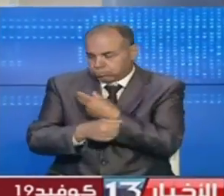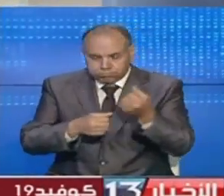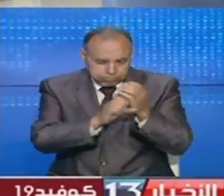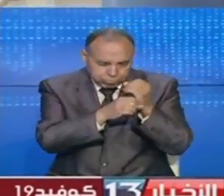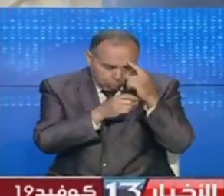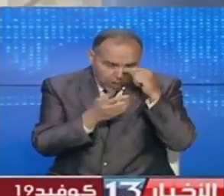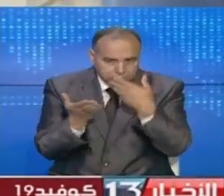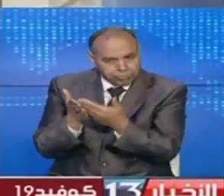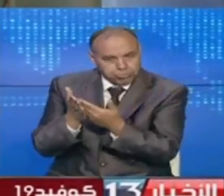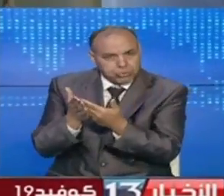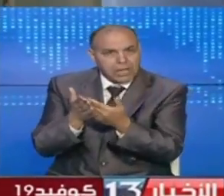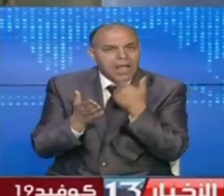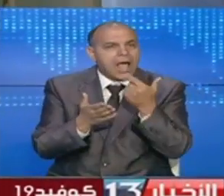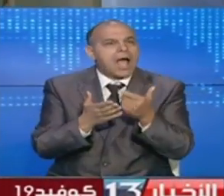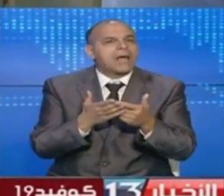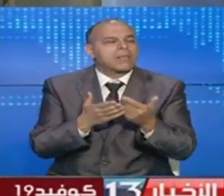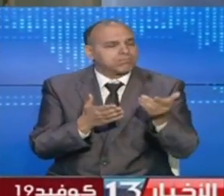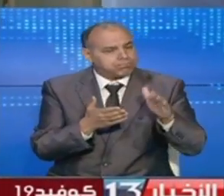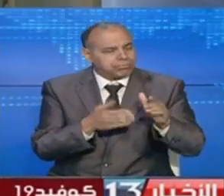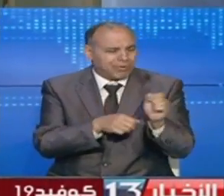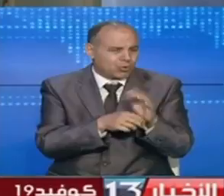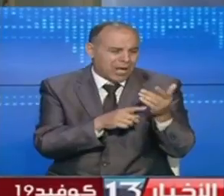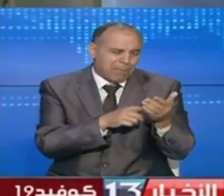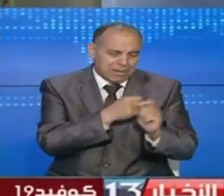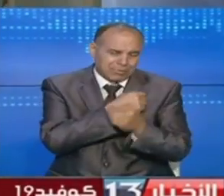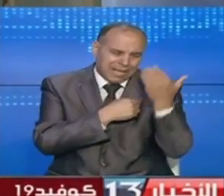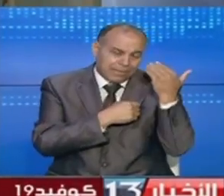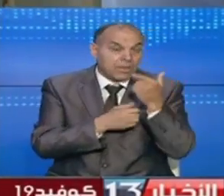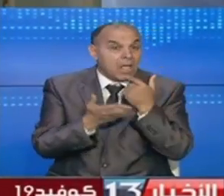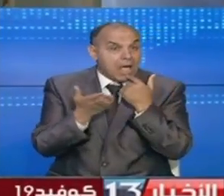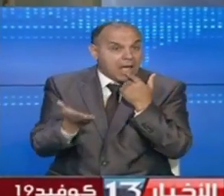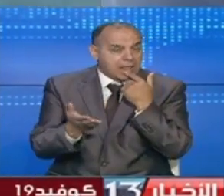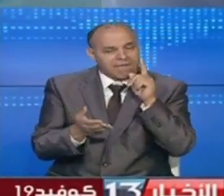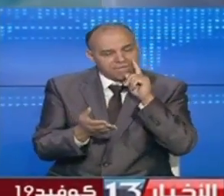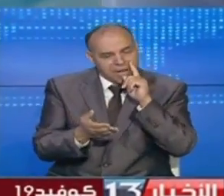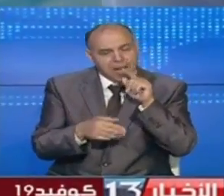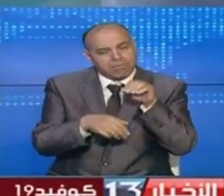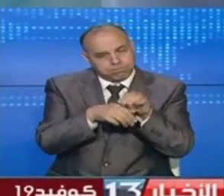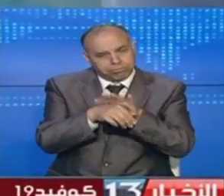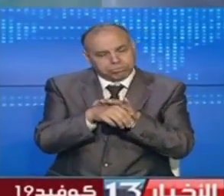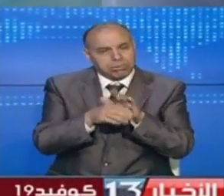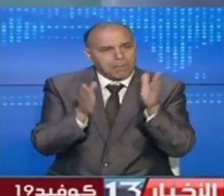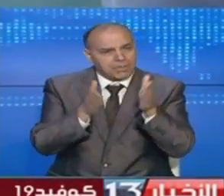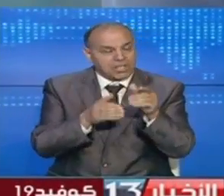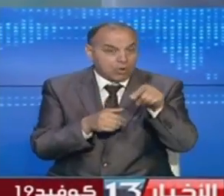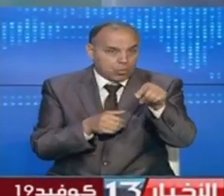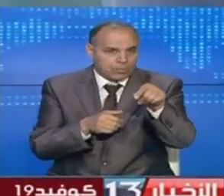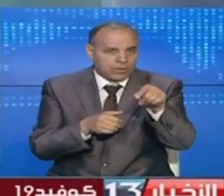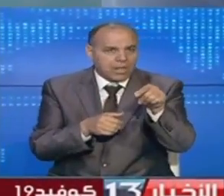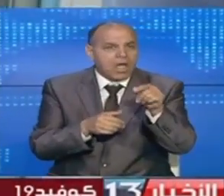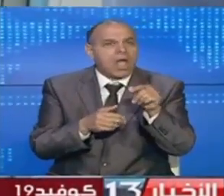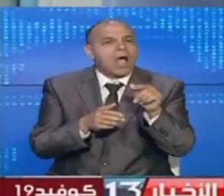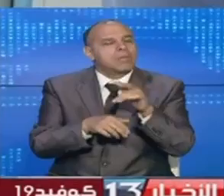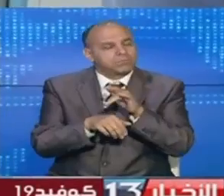المخبرية لعينات مخالطة للشيخ المتوفي بالفيروس الأسبوع الفارط وامرأة حامل مقيمة بمستشفى طاهر صفر